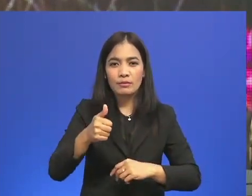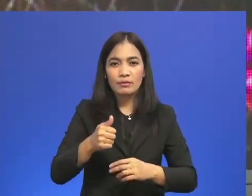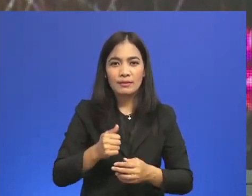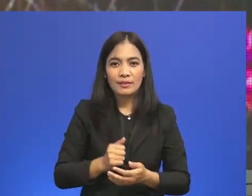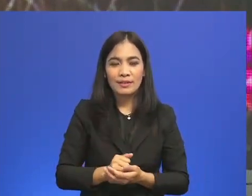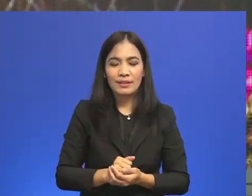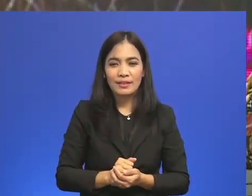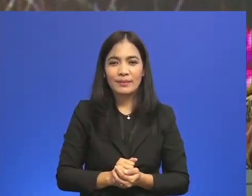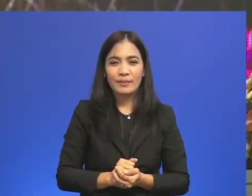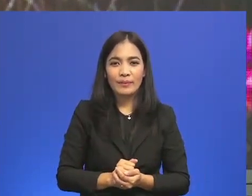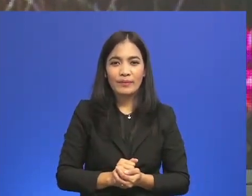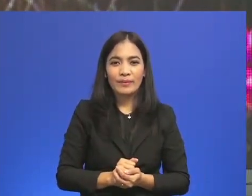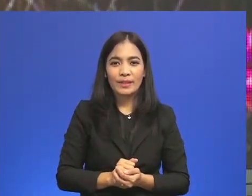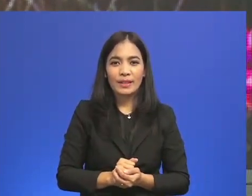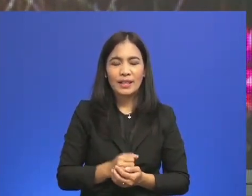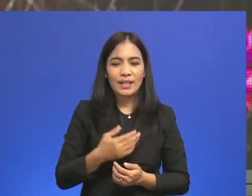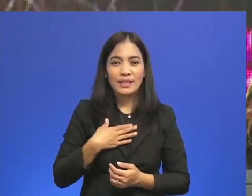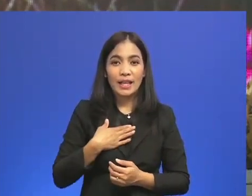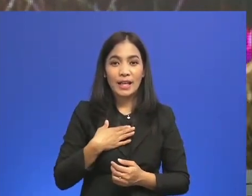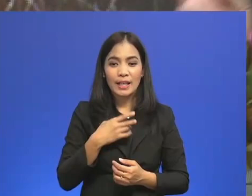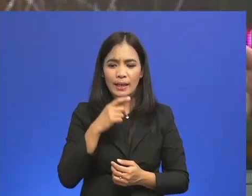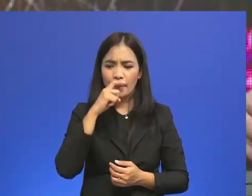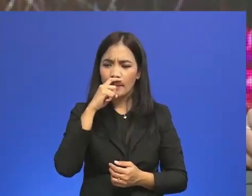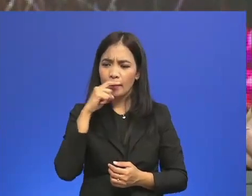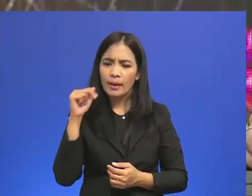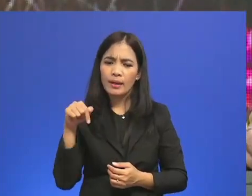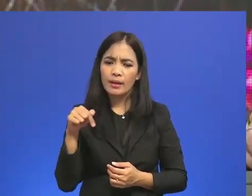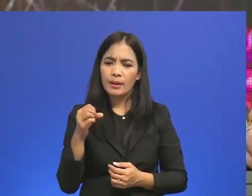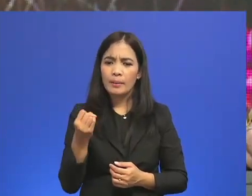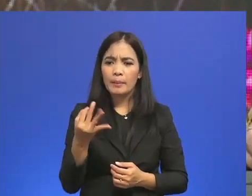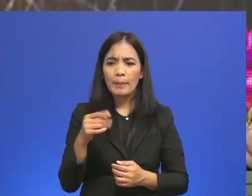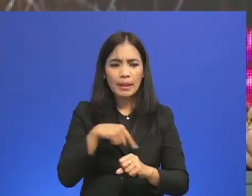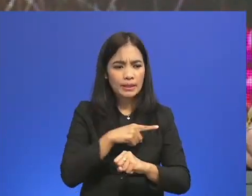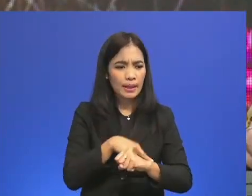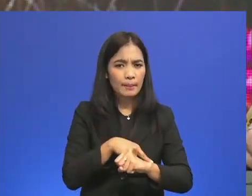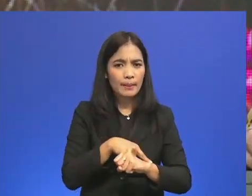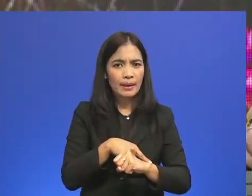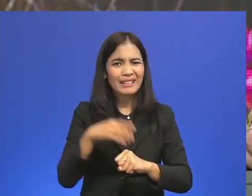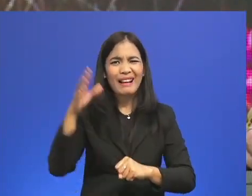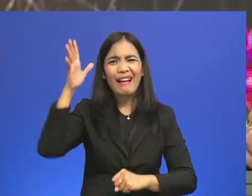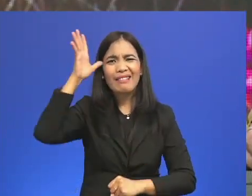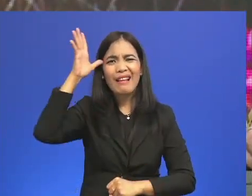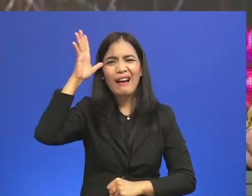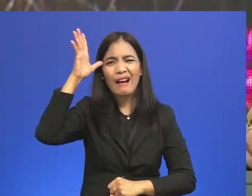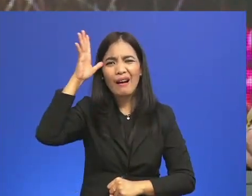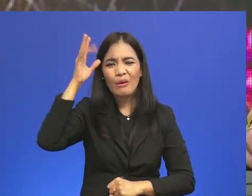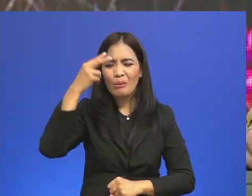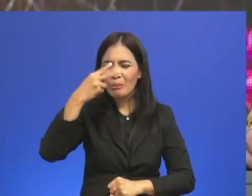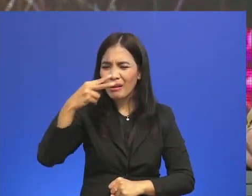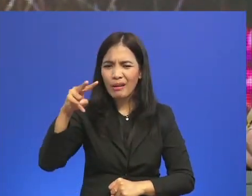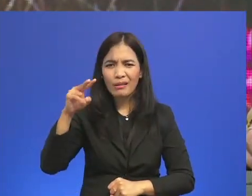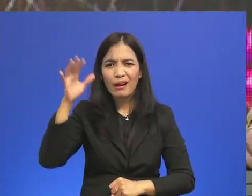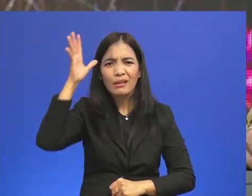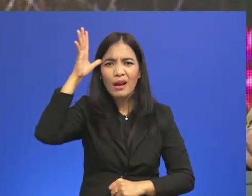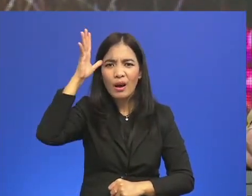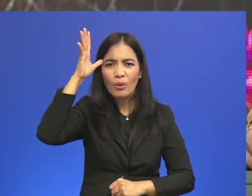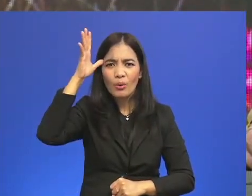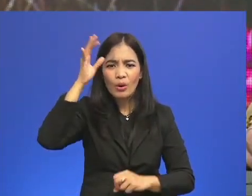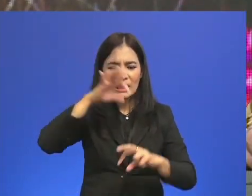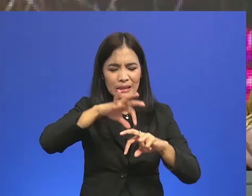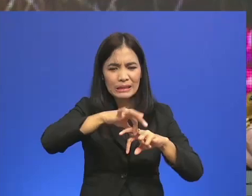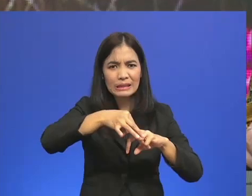Saya sendiri, di samping bapak ini beberapa jam. Berjam-jam saya kira. Itu saya gak ngeh itu